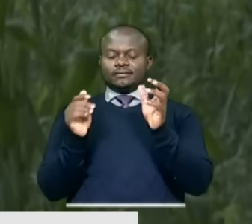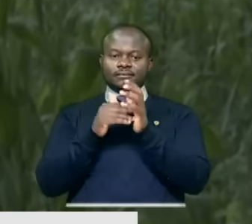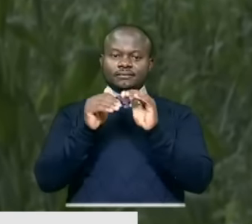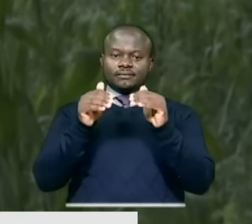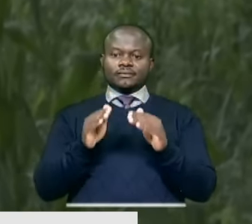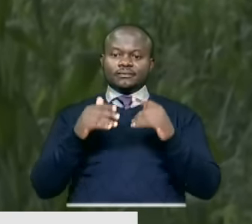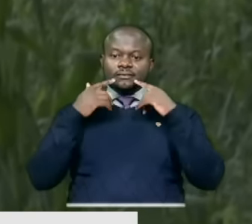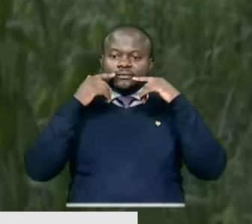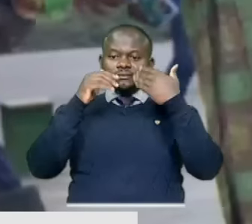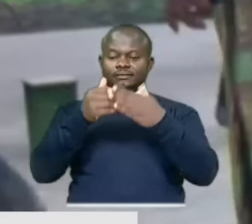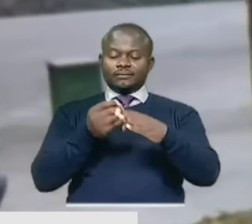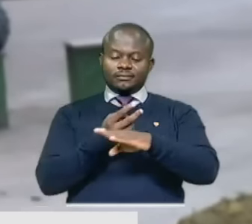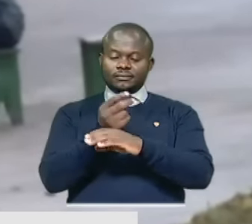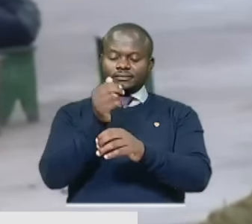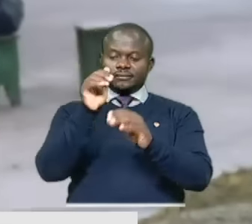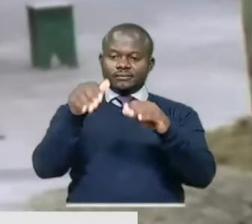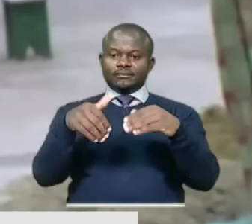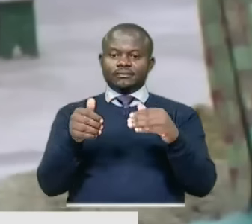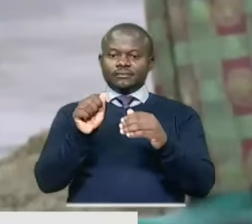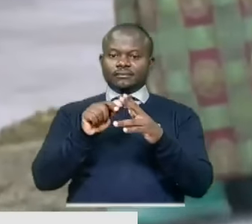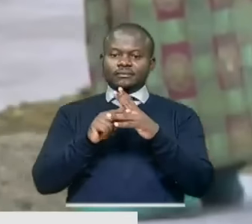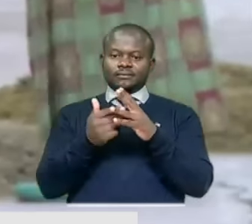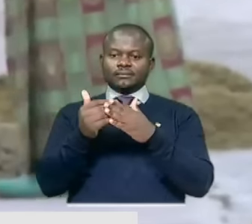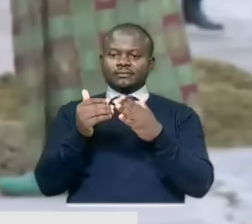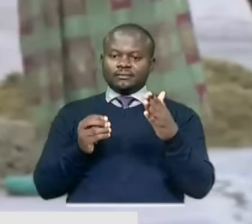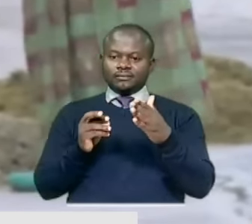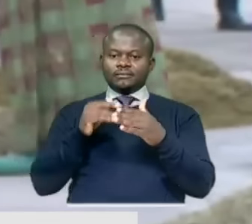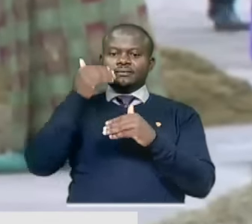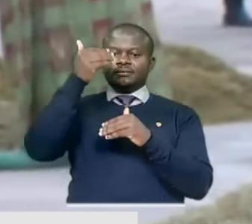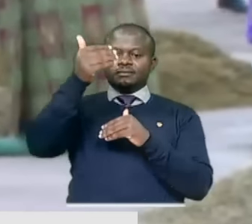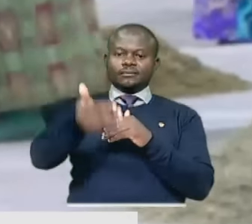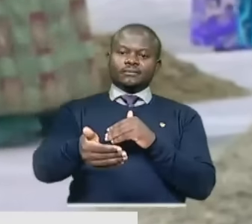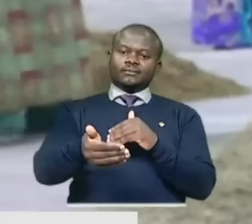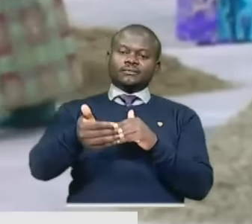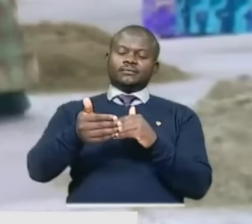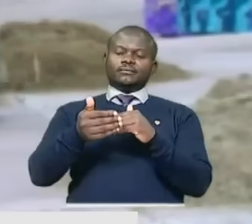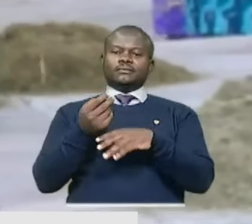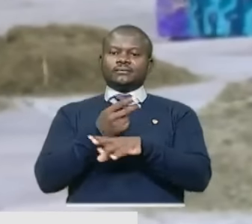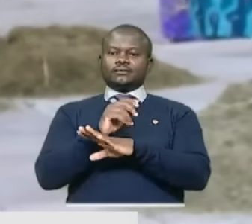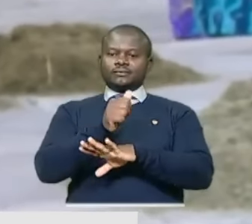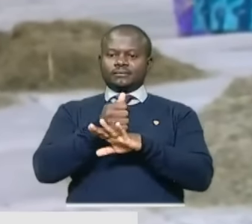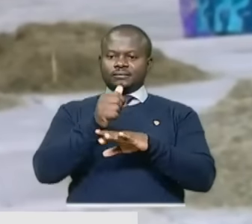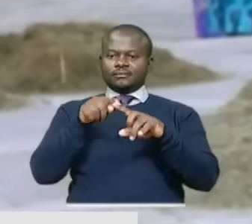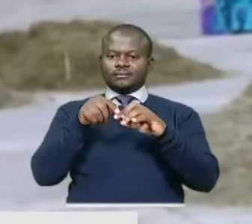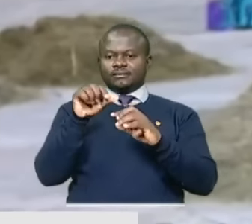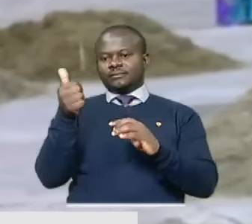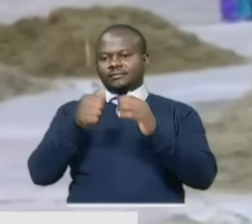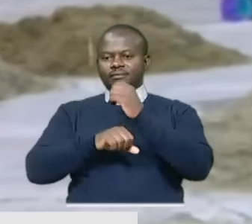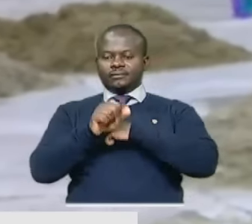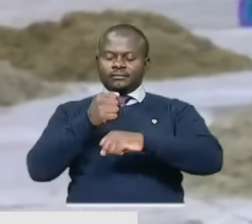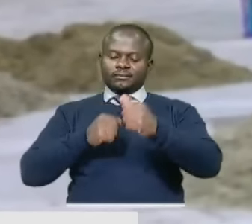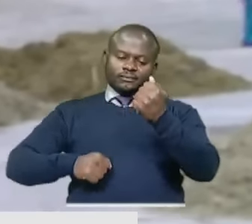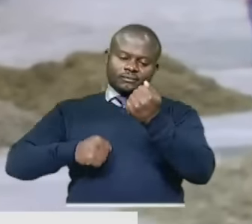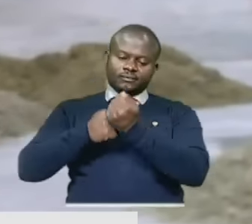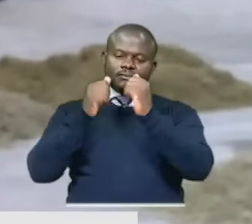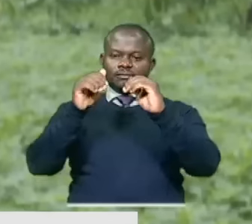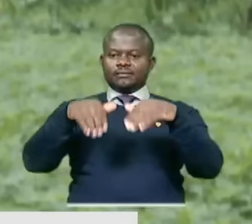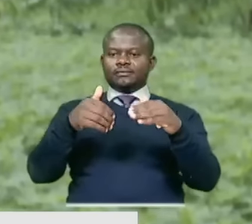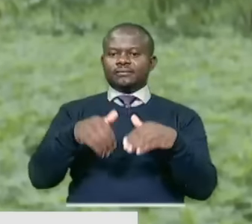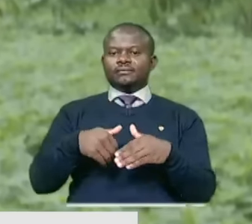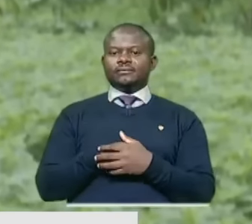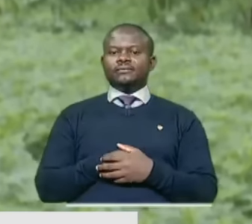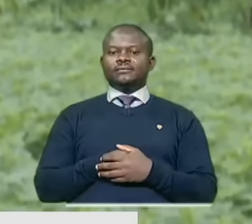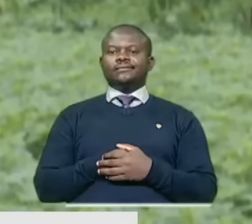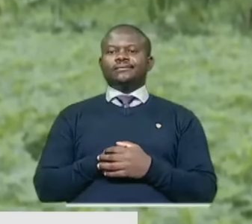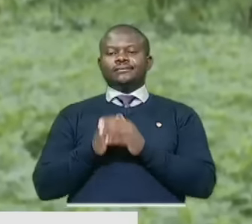ko amasaha yo guhinga ashobora gutangira mbere cyangwa nyuma yagenwe bitewe n'ibindi bikorwa byunganira ubuhinzi nyirizina byuka